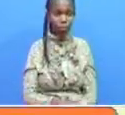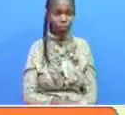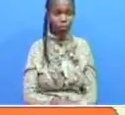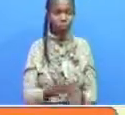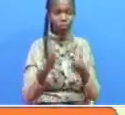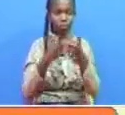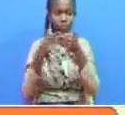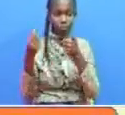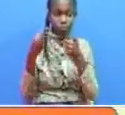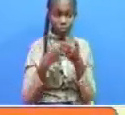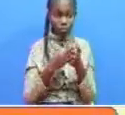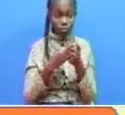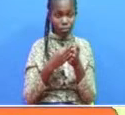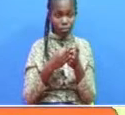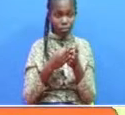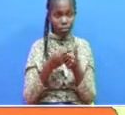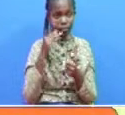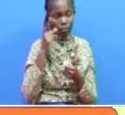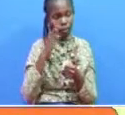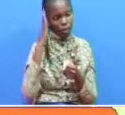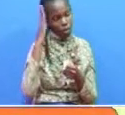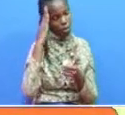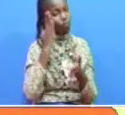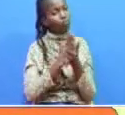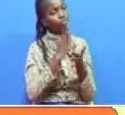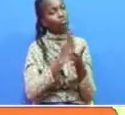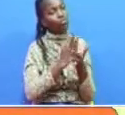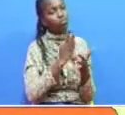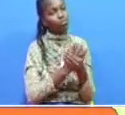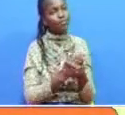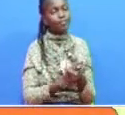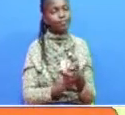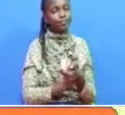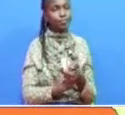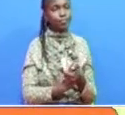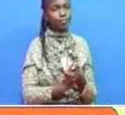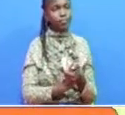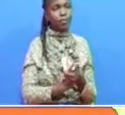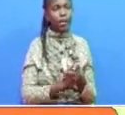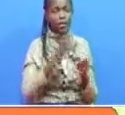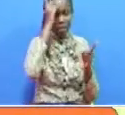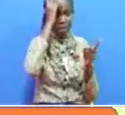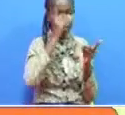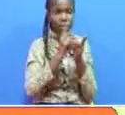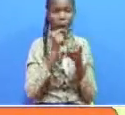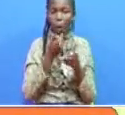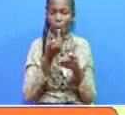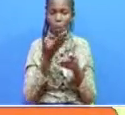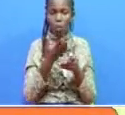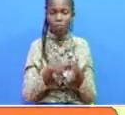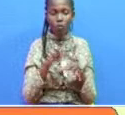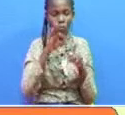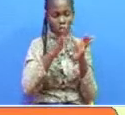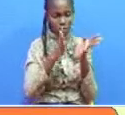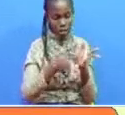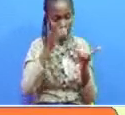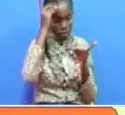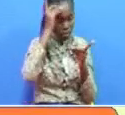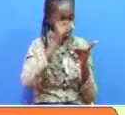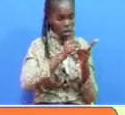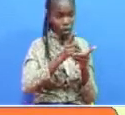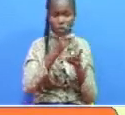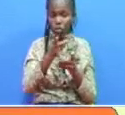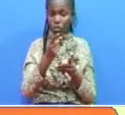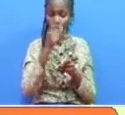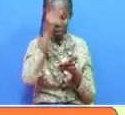Tisa mwezi wa nane utajua haujui. Wenye kuamua ni hawa wananchi hawa. Si nyinyi ndio